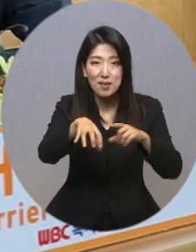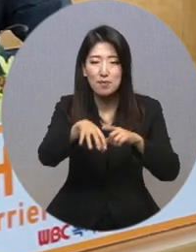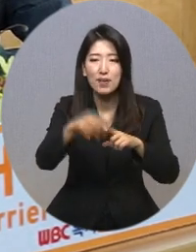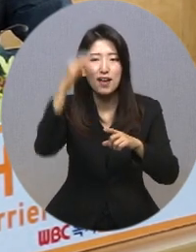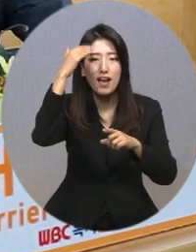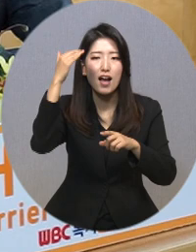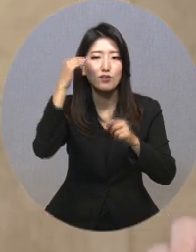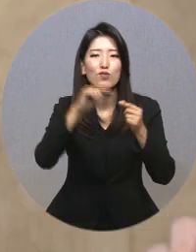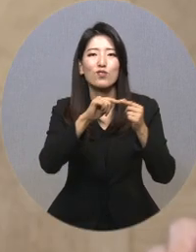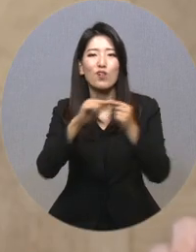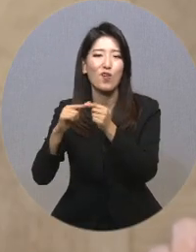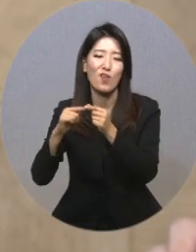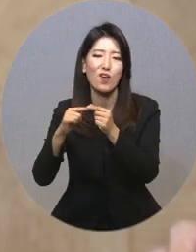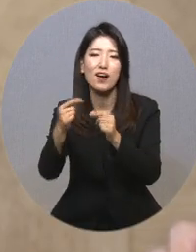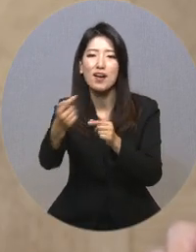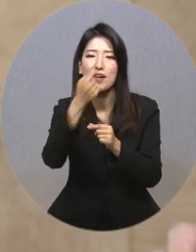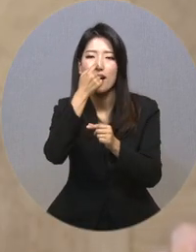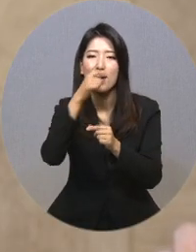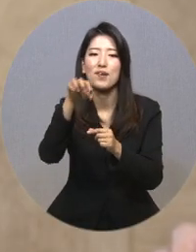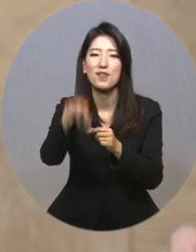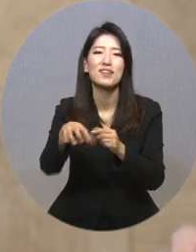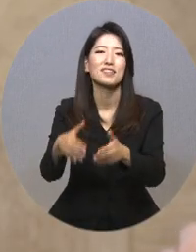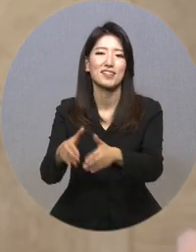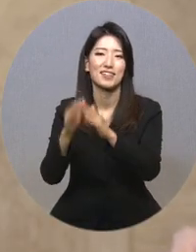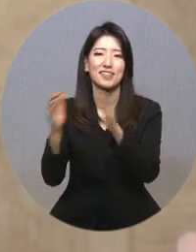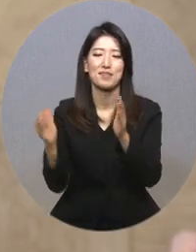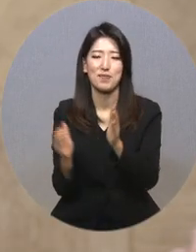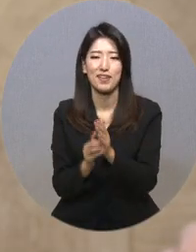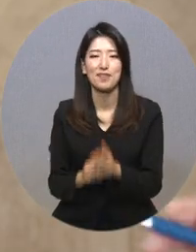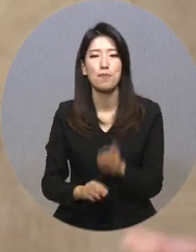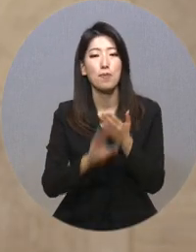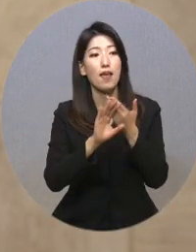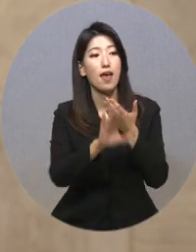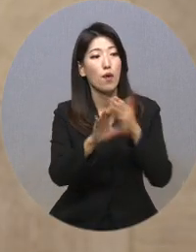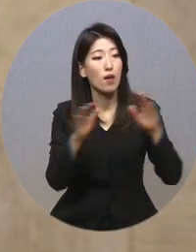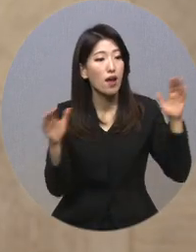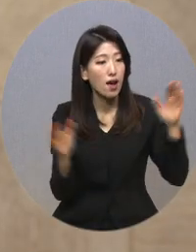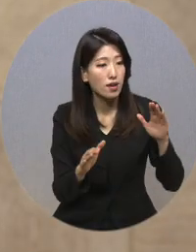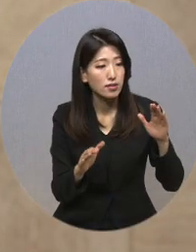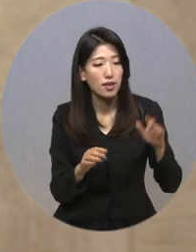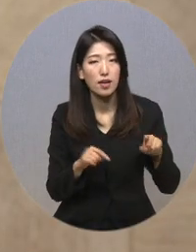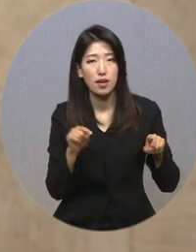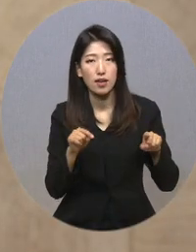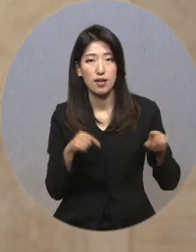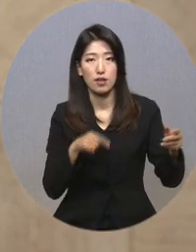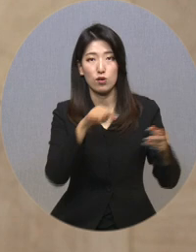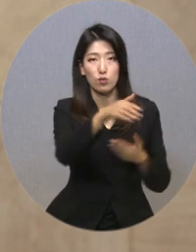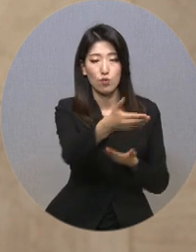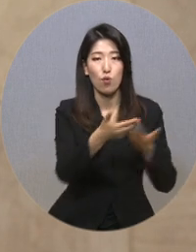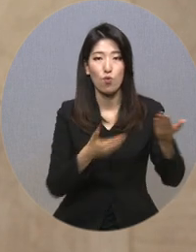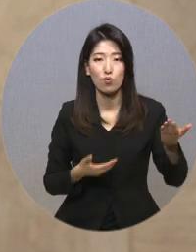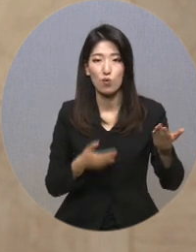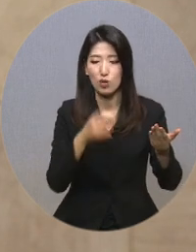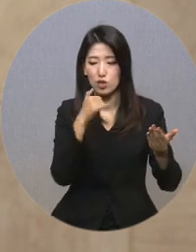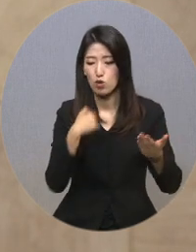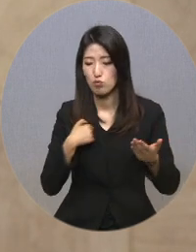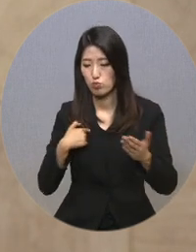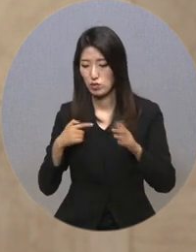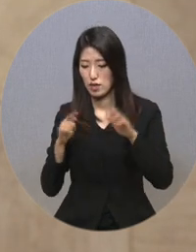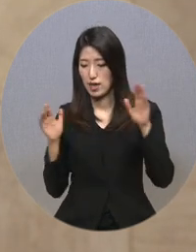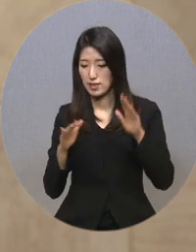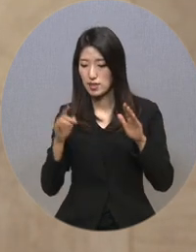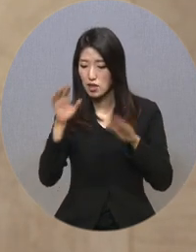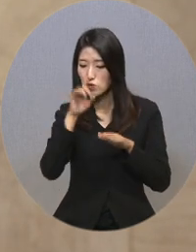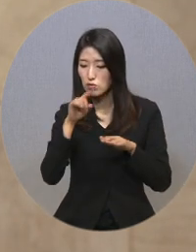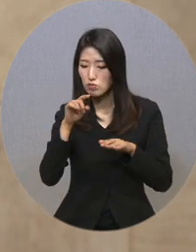세종학당이 저희가 돼서 아. 세종학당도 운영하는데 뭐 해외 학생들의 전공 연수를 이제 저는 당연히 해야 되는